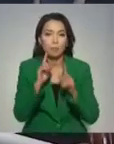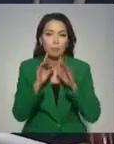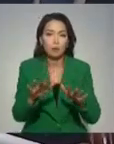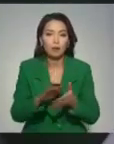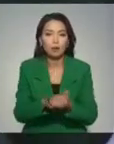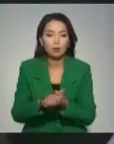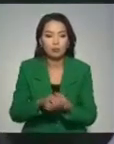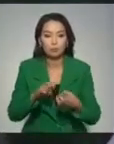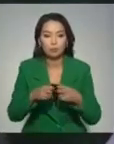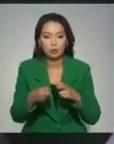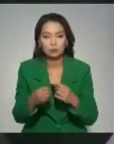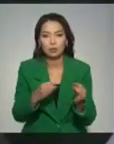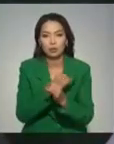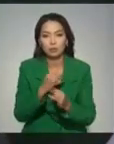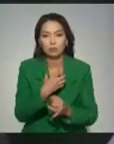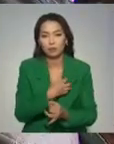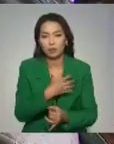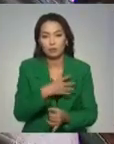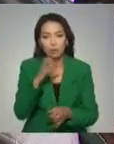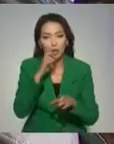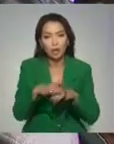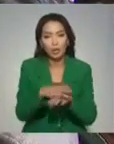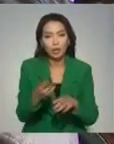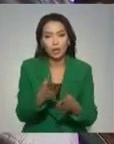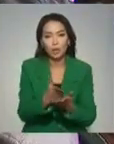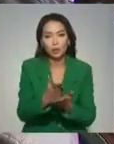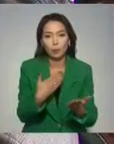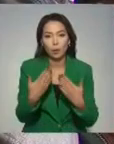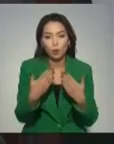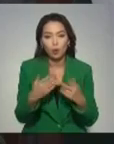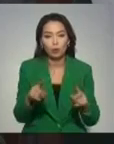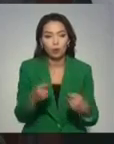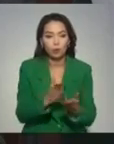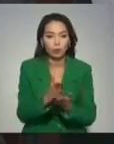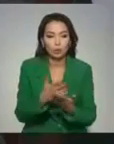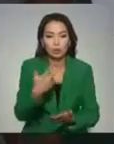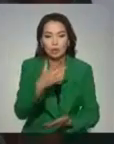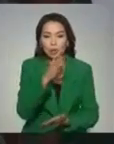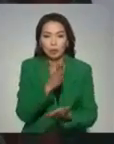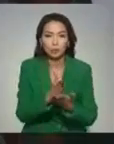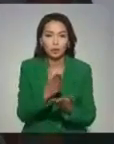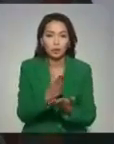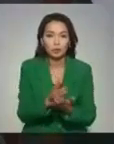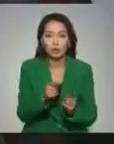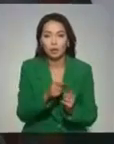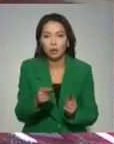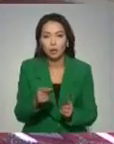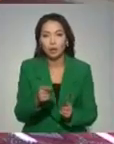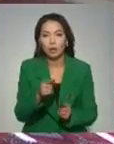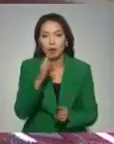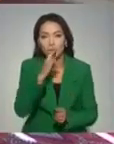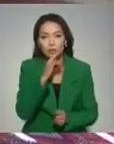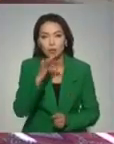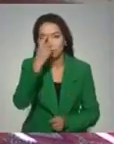мәселелерін талқылады. Бұл елдер арасында дипломатиялық қарым-қатынастың орнағанына 30 жыл. Осы уақыт ішінде Қазақстан мен Пәкістан